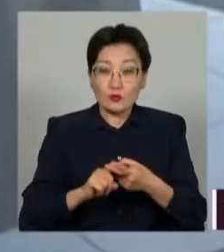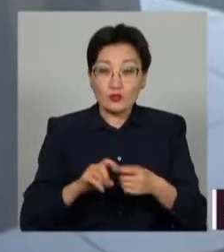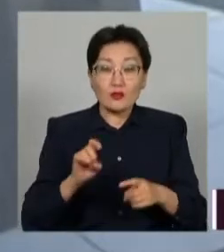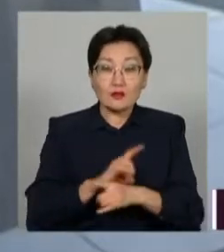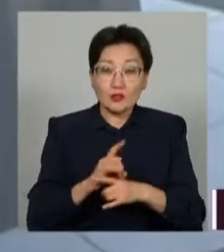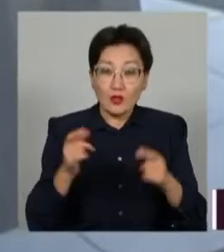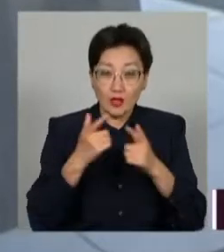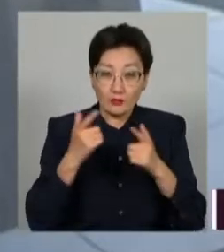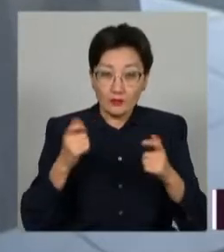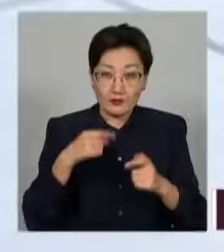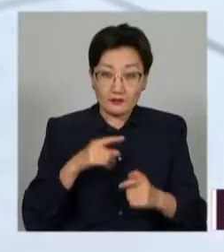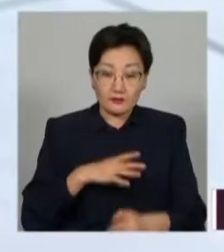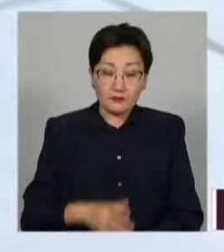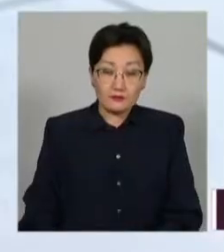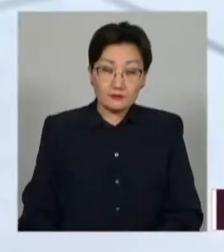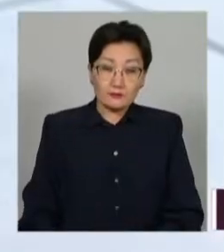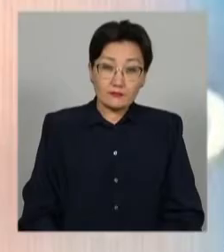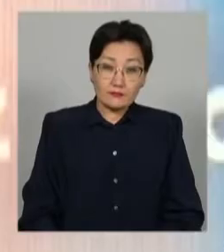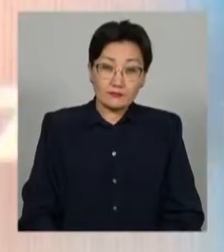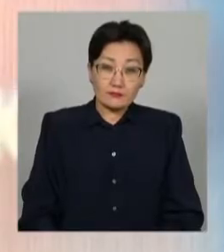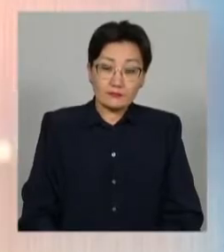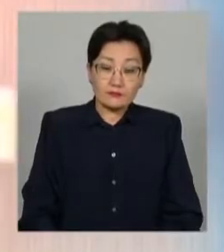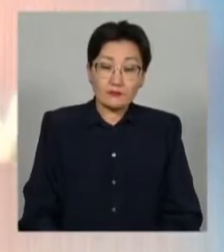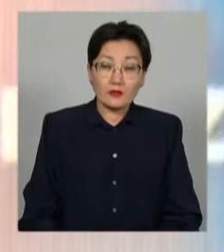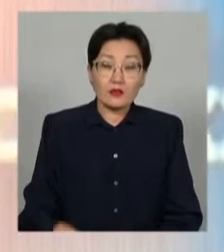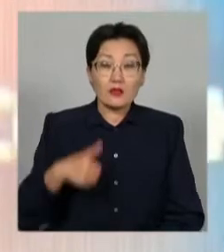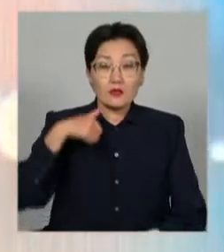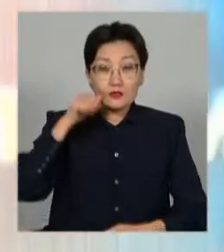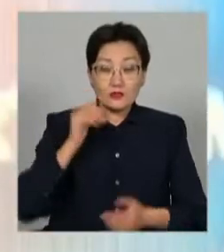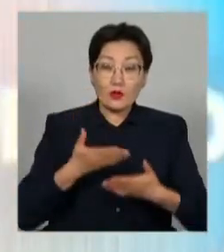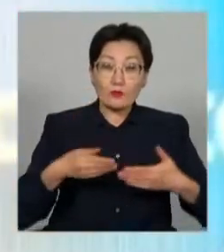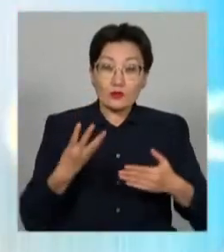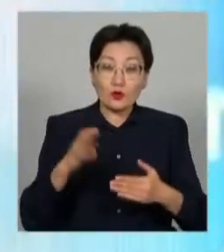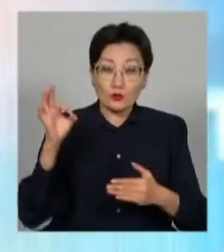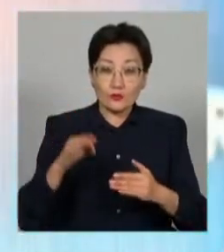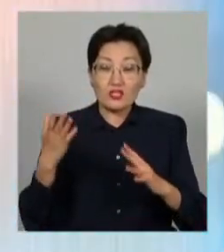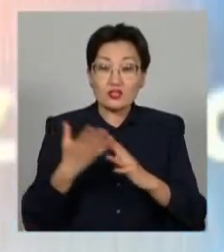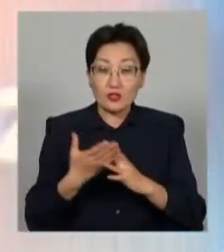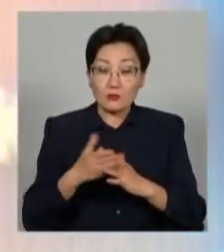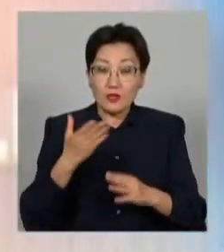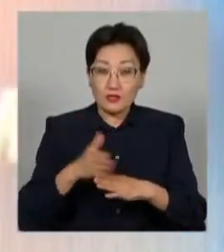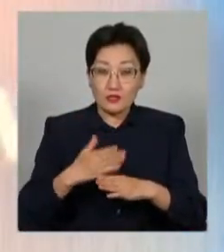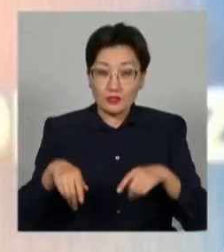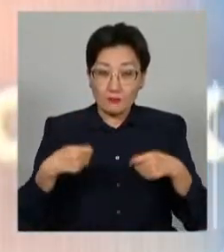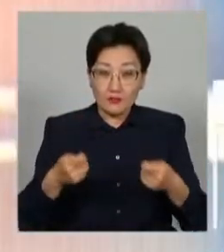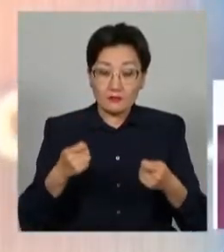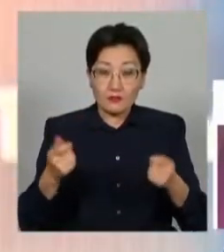шындыққа жанаспайтынын жеткізді. Кеше біз мына 4%-лық жеңілдетілген кредит береміз